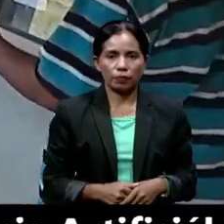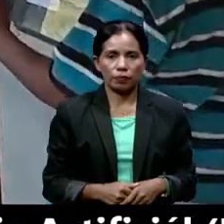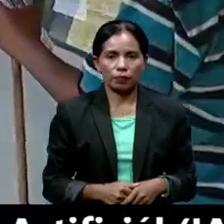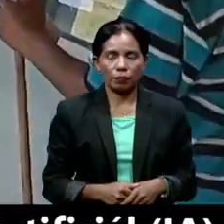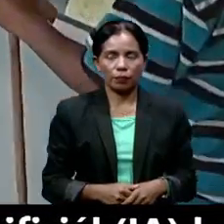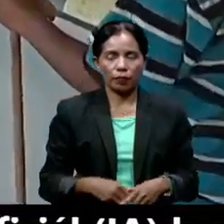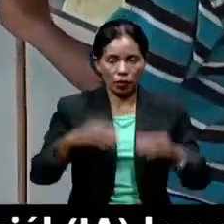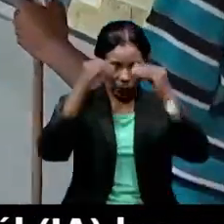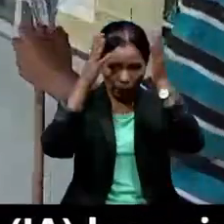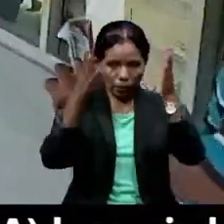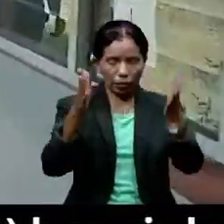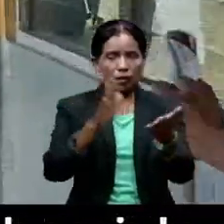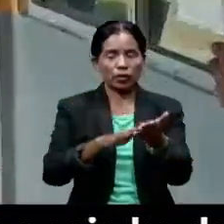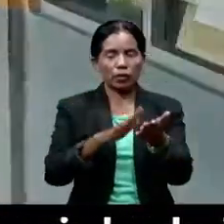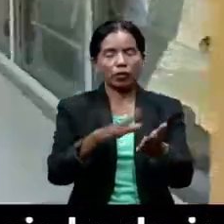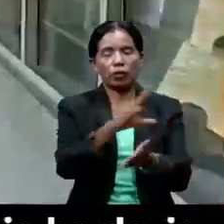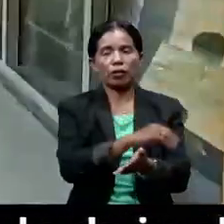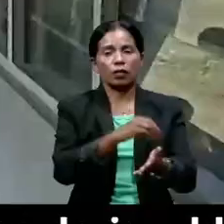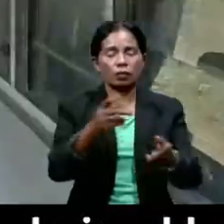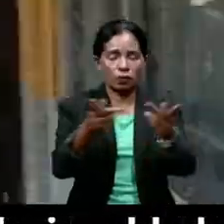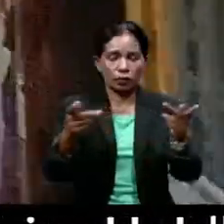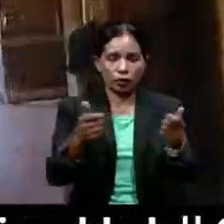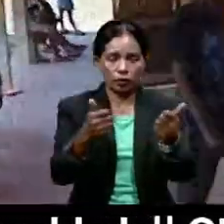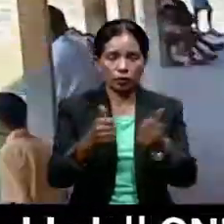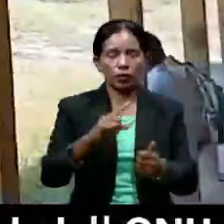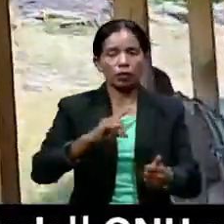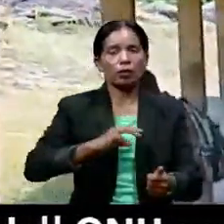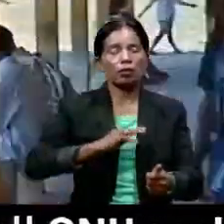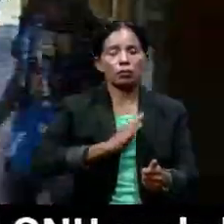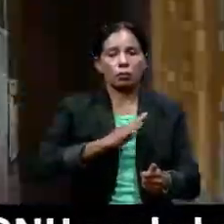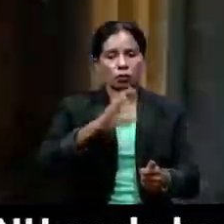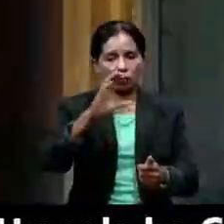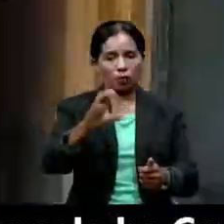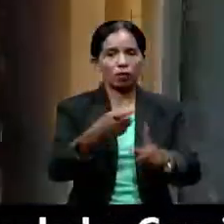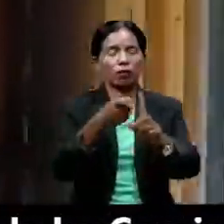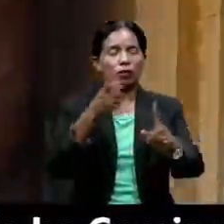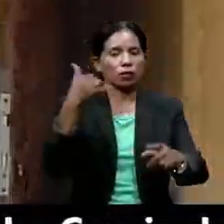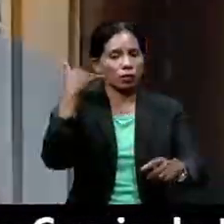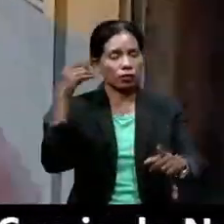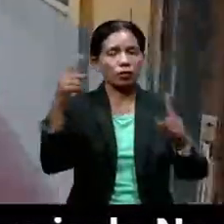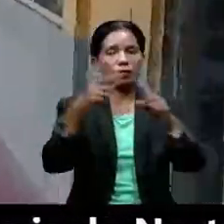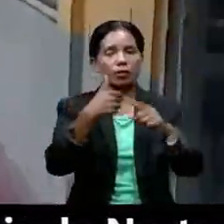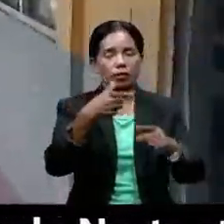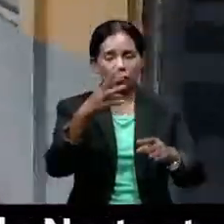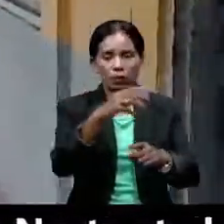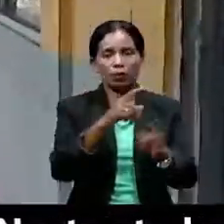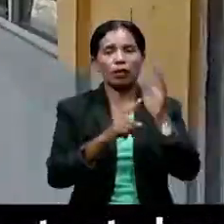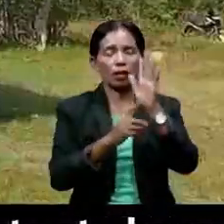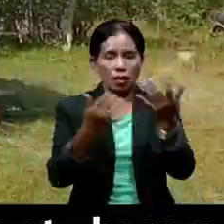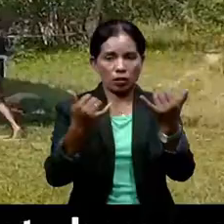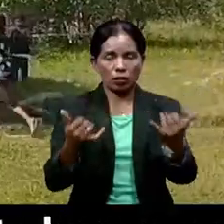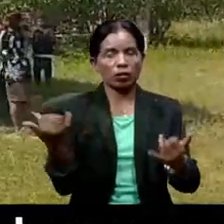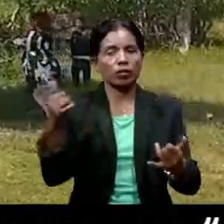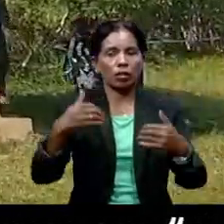Profesor escola secundaria Zeral filial Lai Sorulai posto administrativo Kelikai, munisipi Baukau, lihusi telefone ba jemen informa, dadaune sira